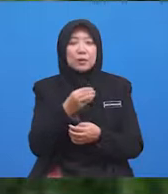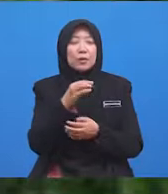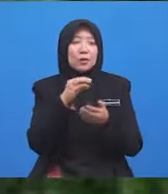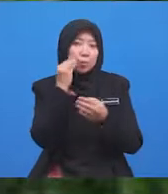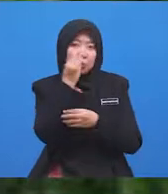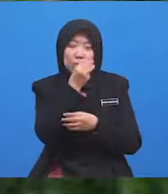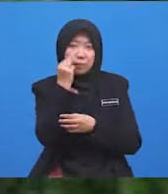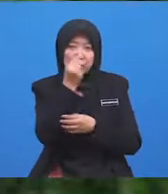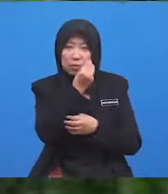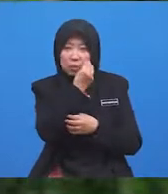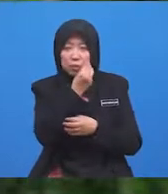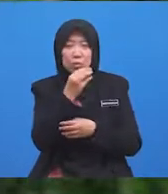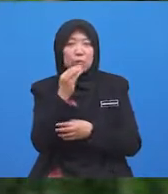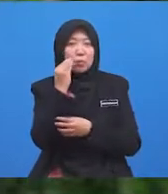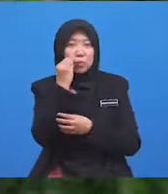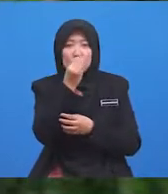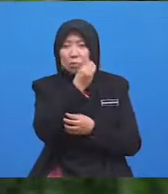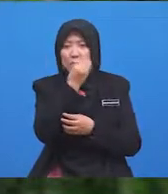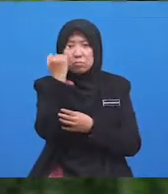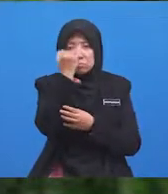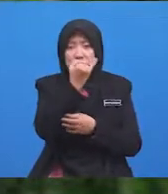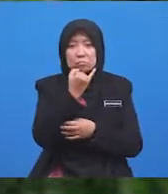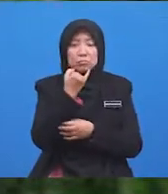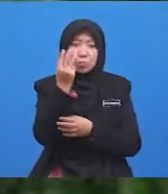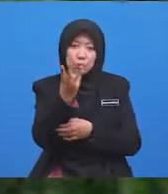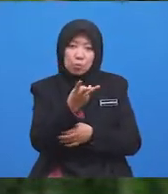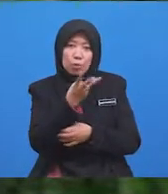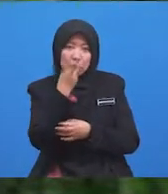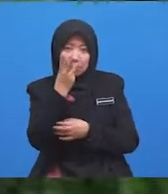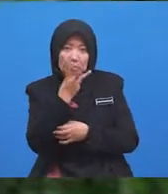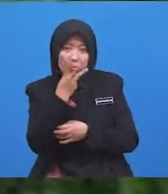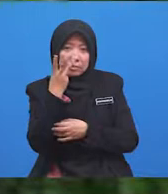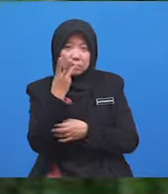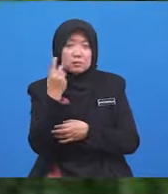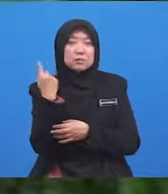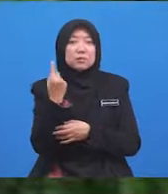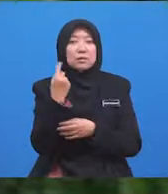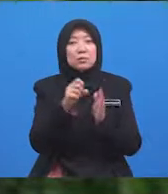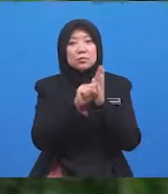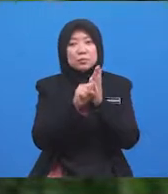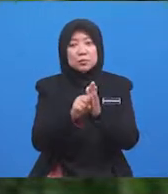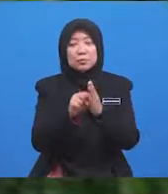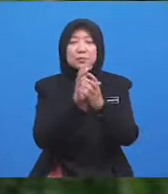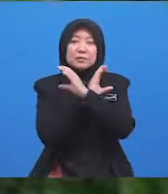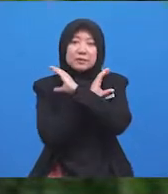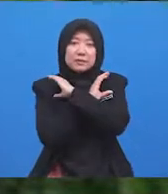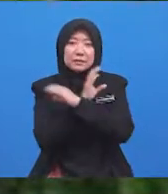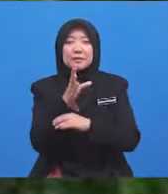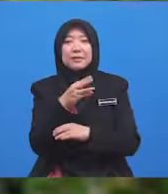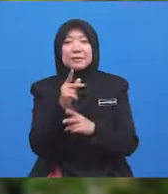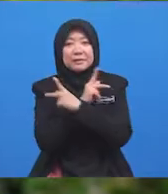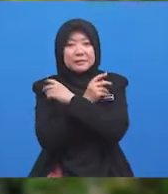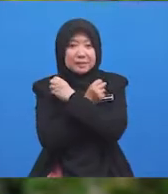antara bunga terindah yang memiliki aroma harum dan serai menjadi simbol cinta dan kasih